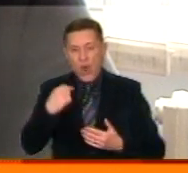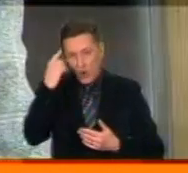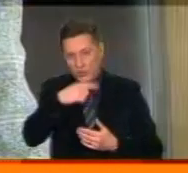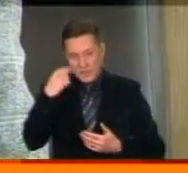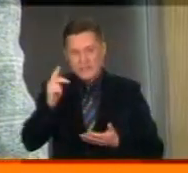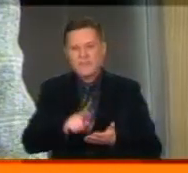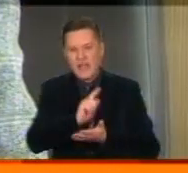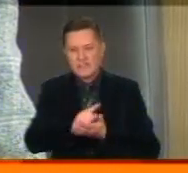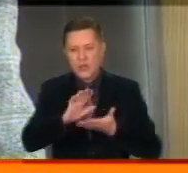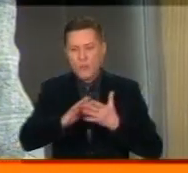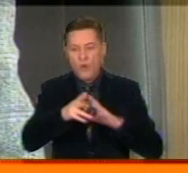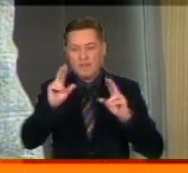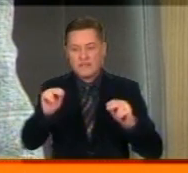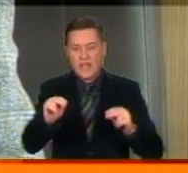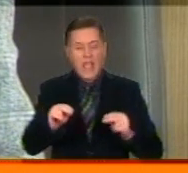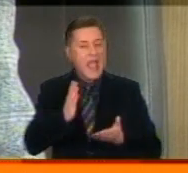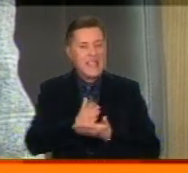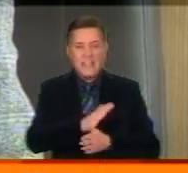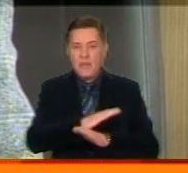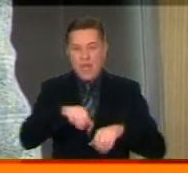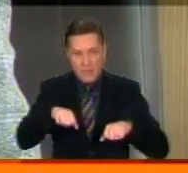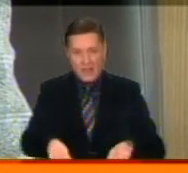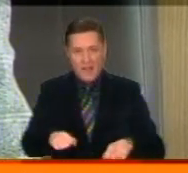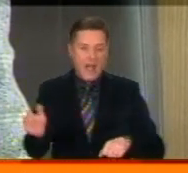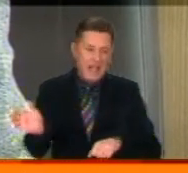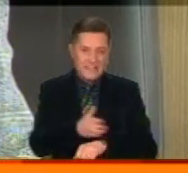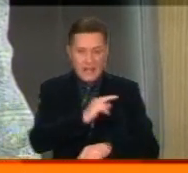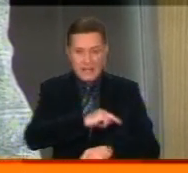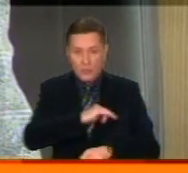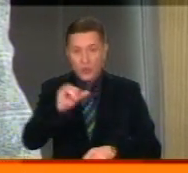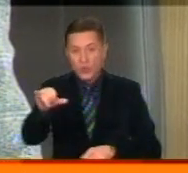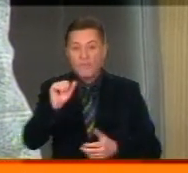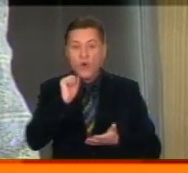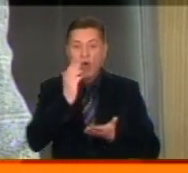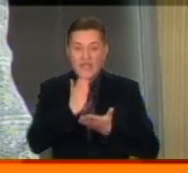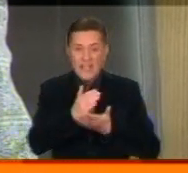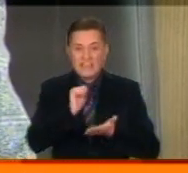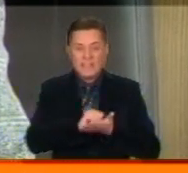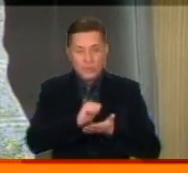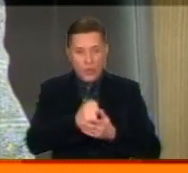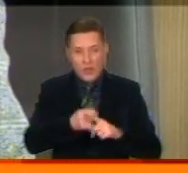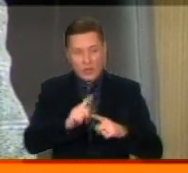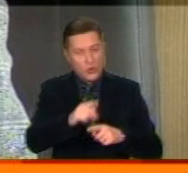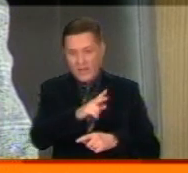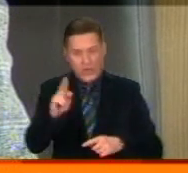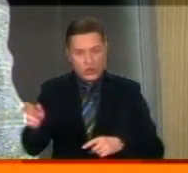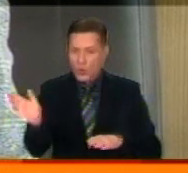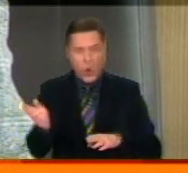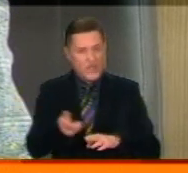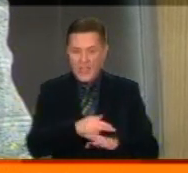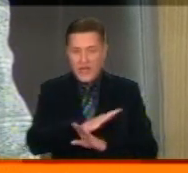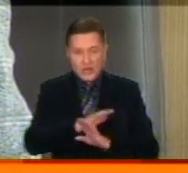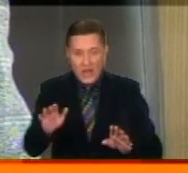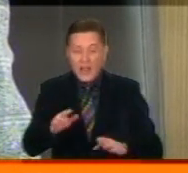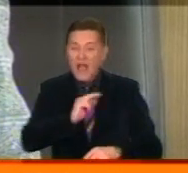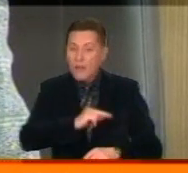зобов'язання мы имеем пра е отстранить пою рабо пото что у не есть плом кого ниша и работы мы